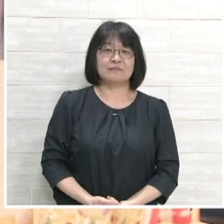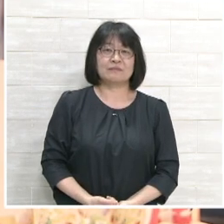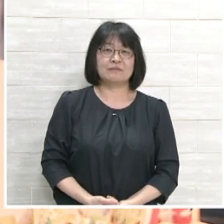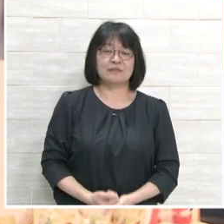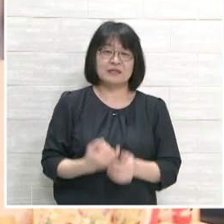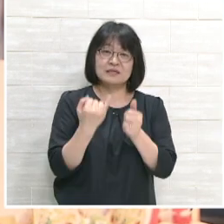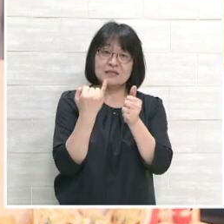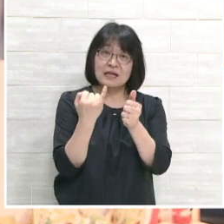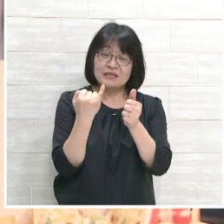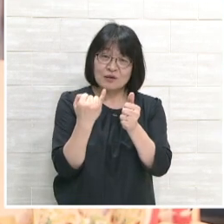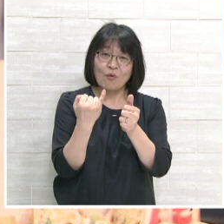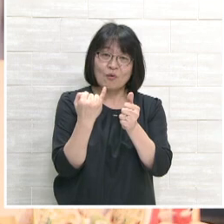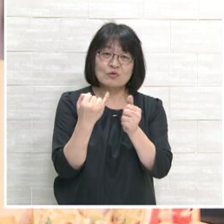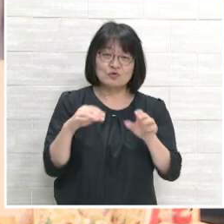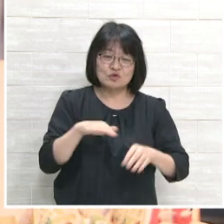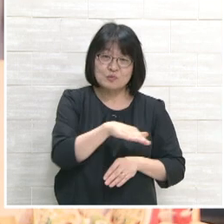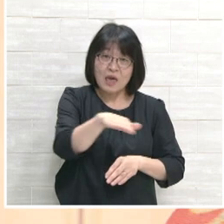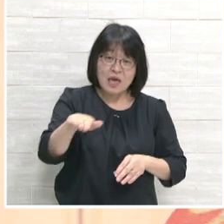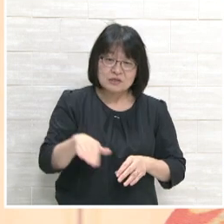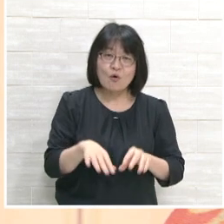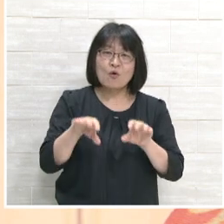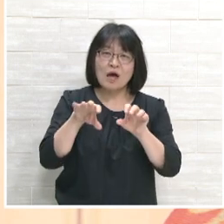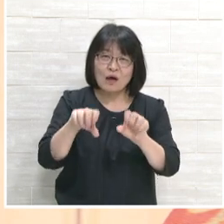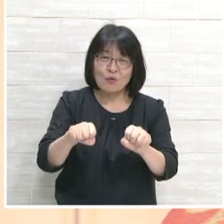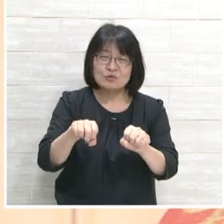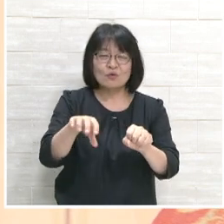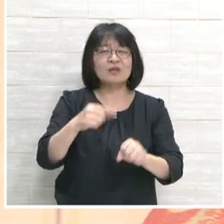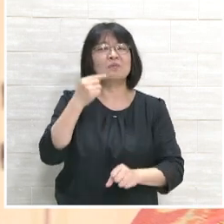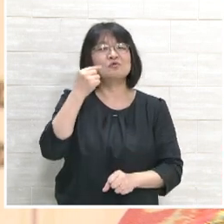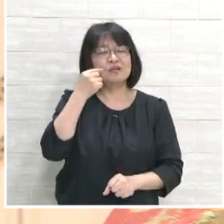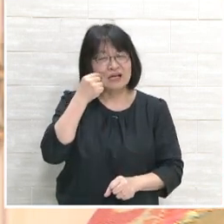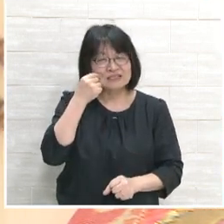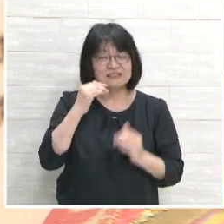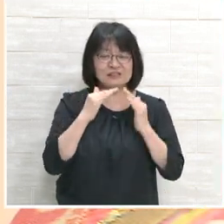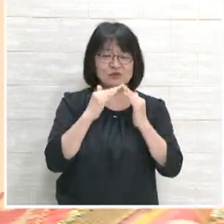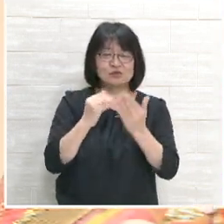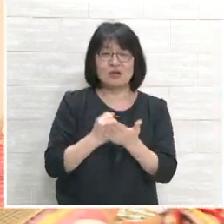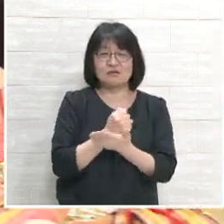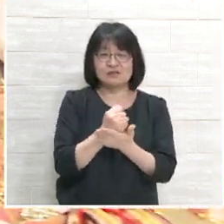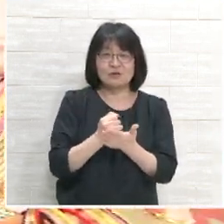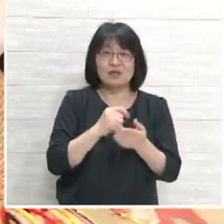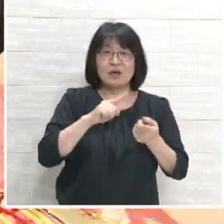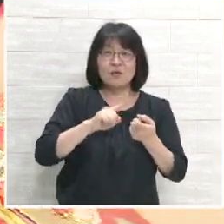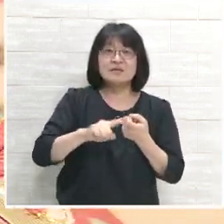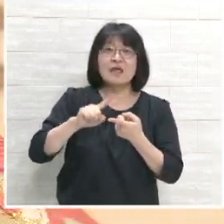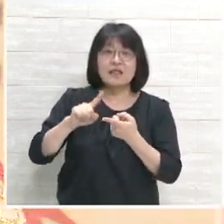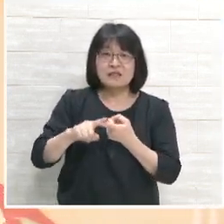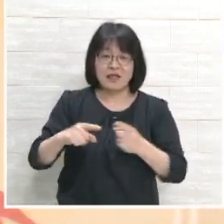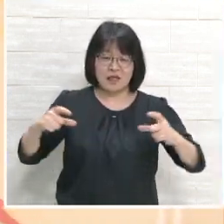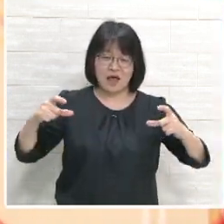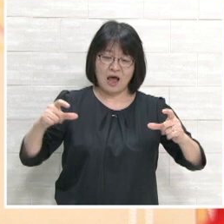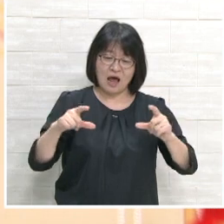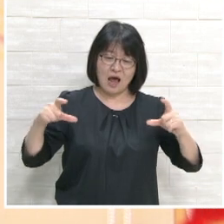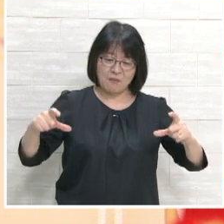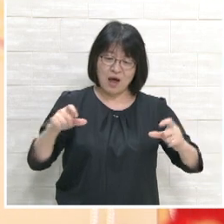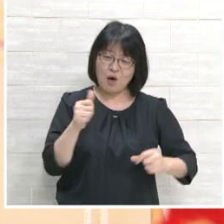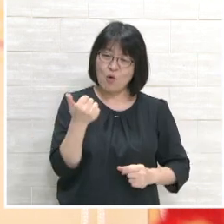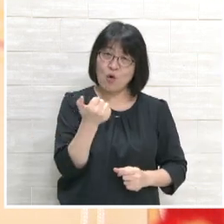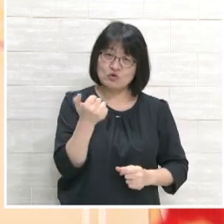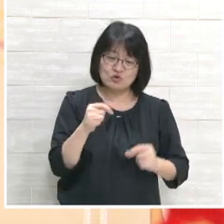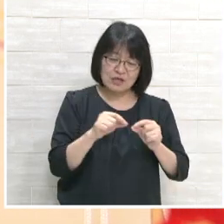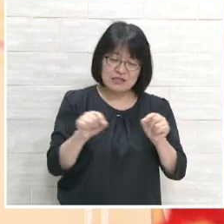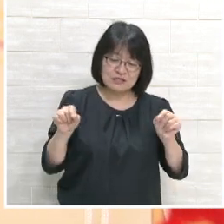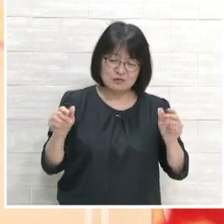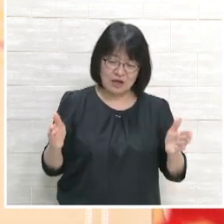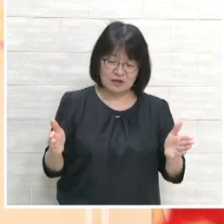ひな人形を置くスペースを確保することが難しくなっている住宅事情に合わせて、幅50センチほどのひな人